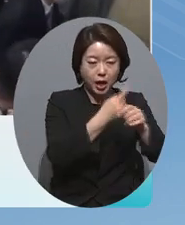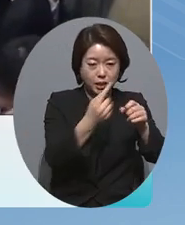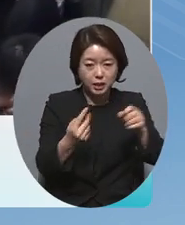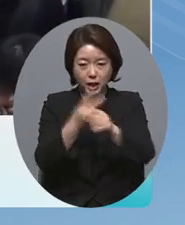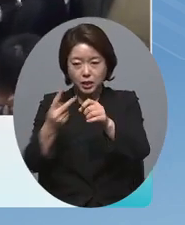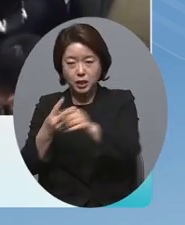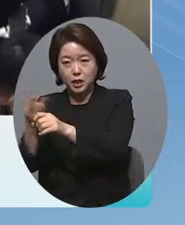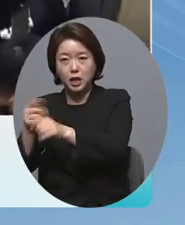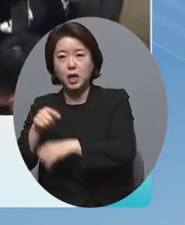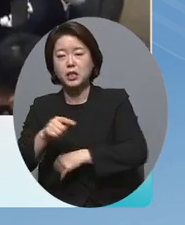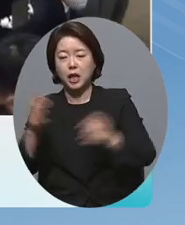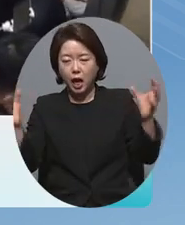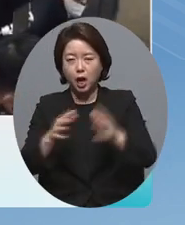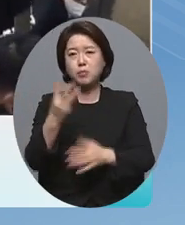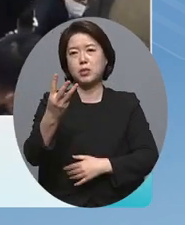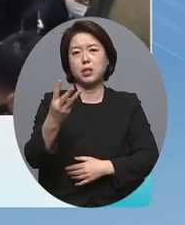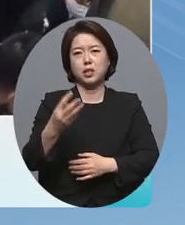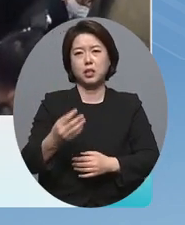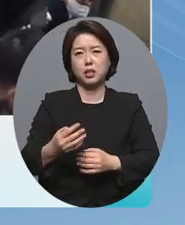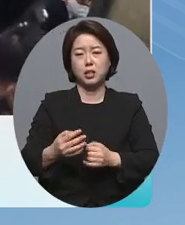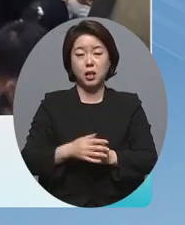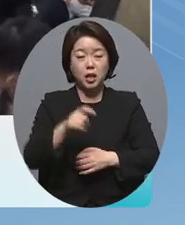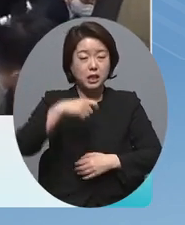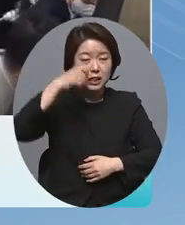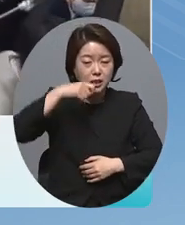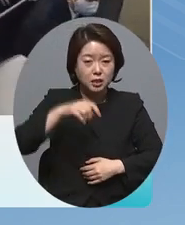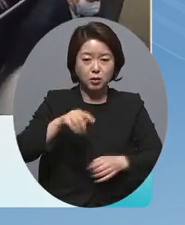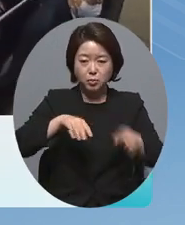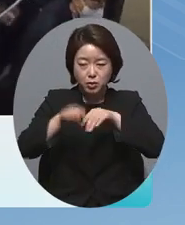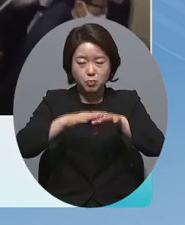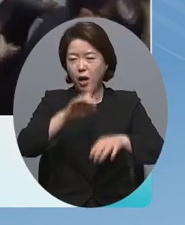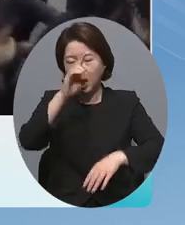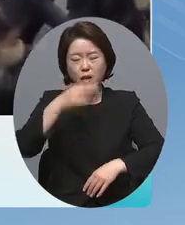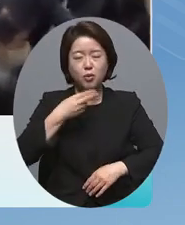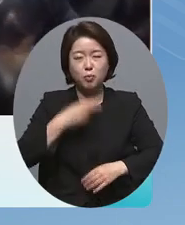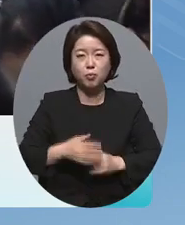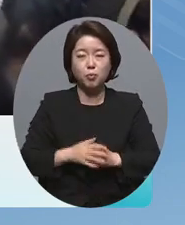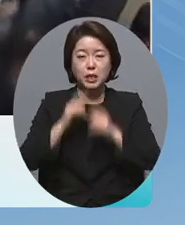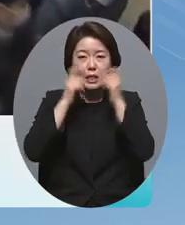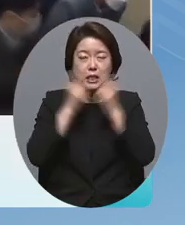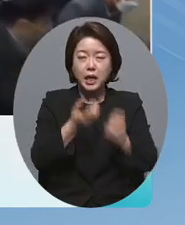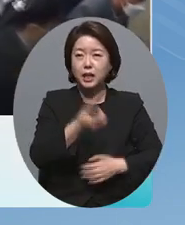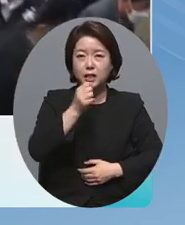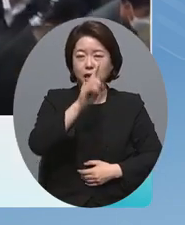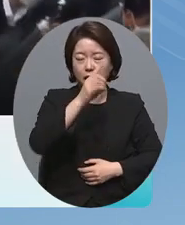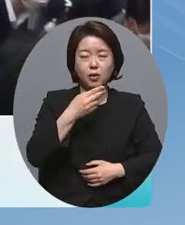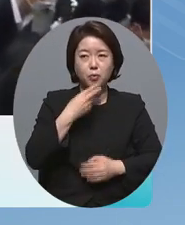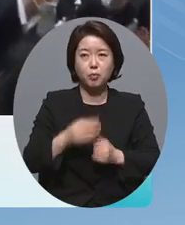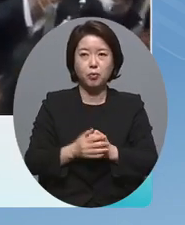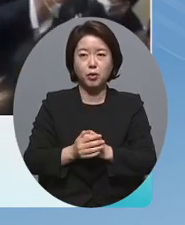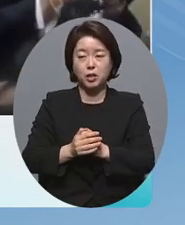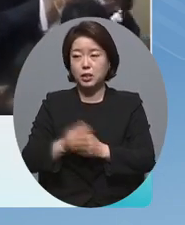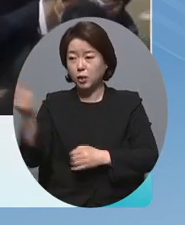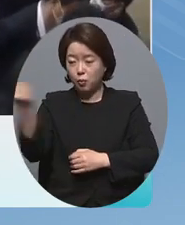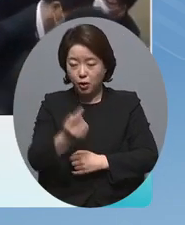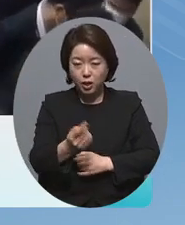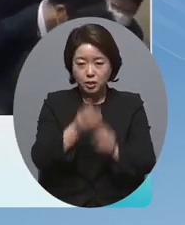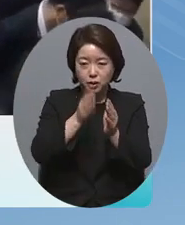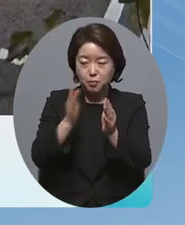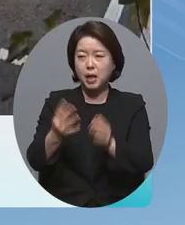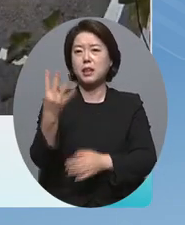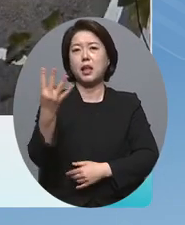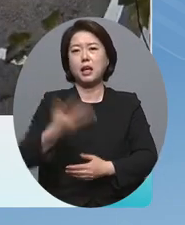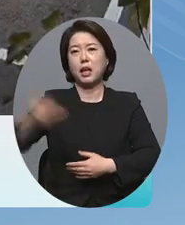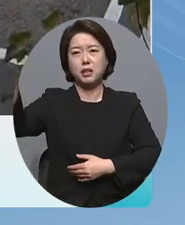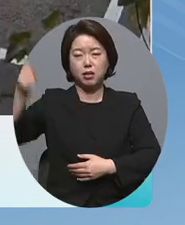1시간. 그분의 칫솔 하나도 없어요, 당사에. 슬리퍼 한 짝도 없다니까요. 와가지고 파일 4개를 가져갔습니다. 네. 저도 보도에 따르니까 최근에